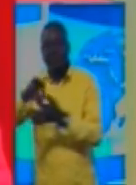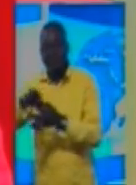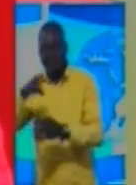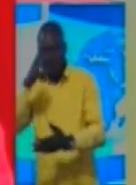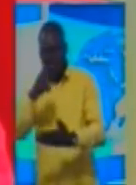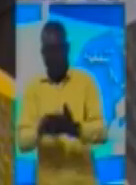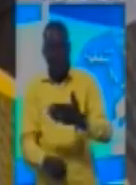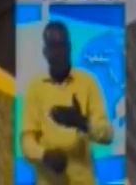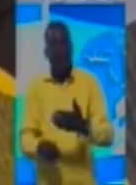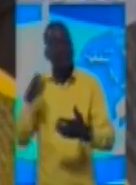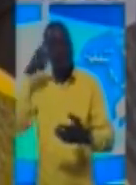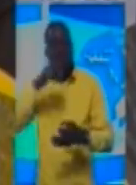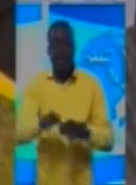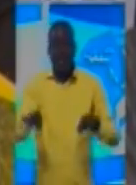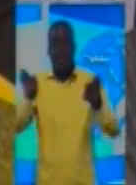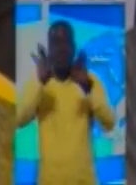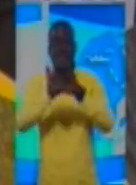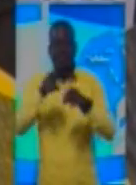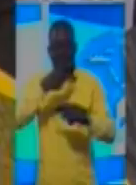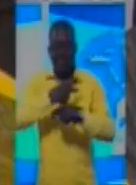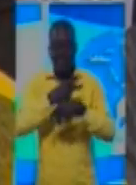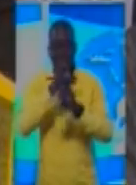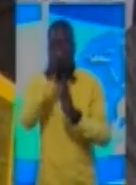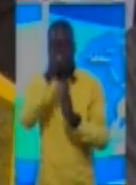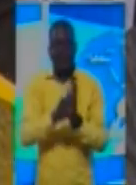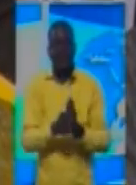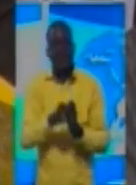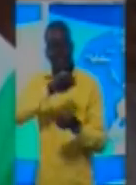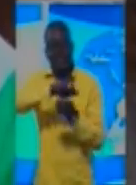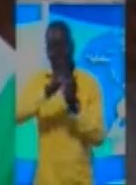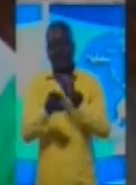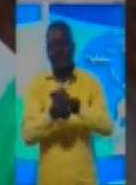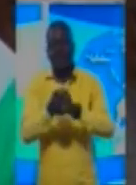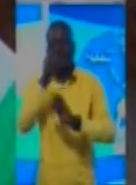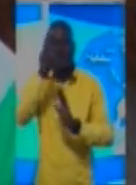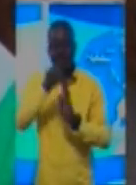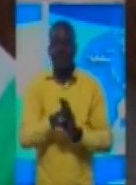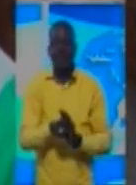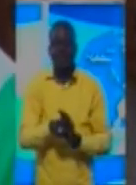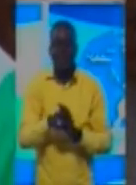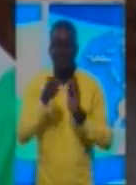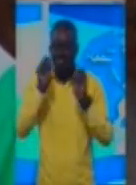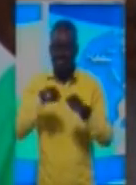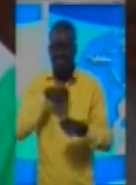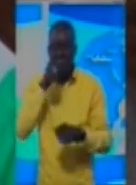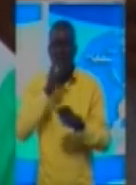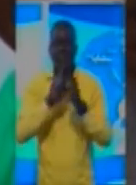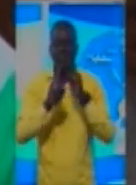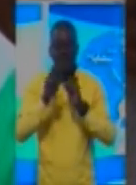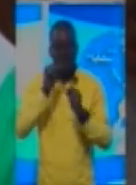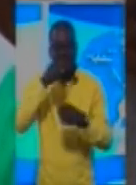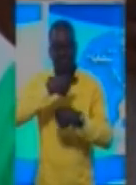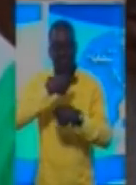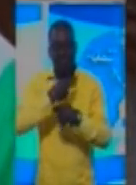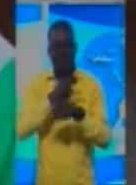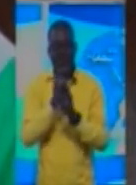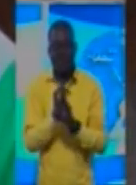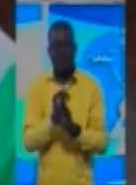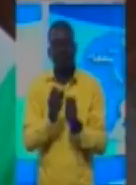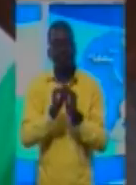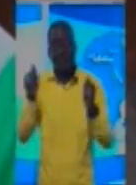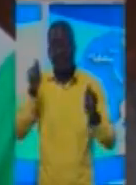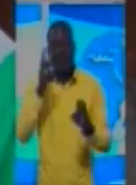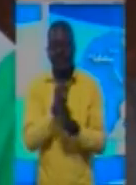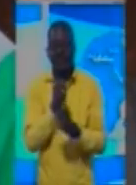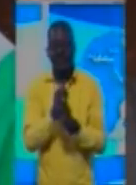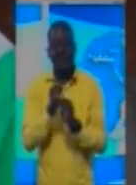valeur, tous les maillons importants que sont la production et la transformation. On ne peut pas parler de production sans avoir des employés qui ont